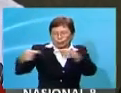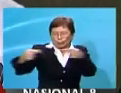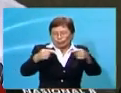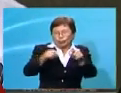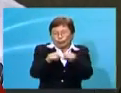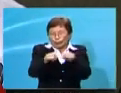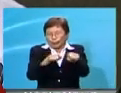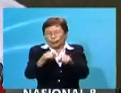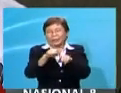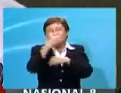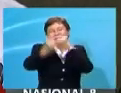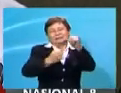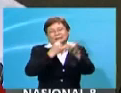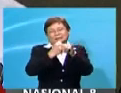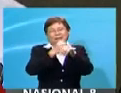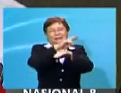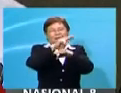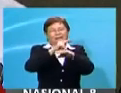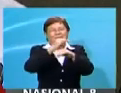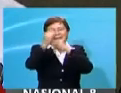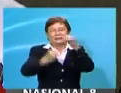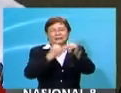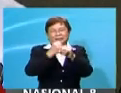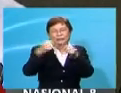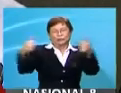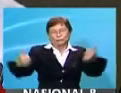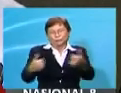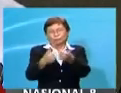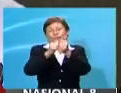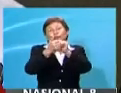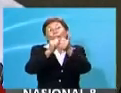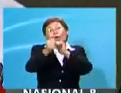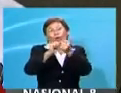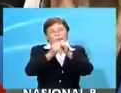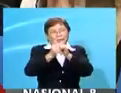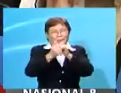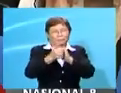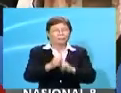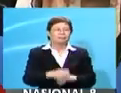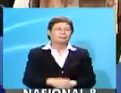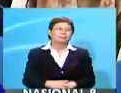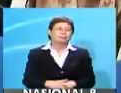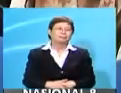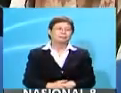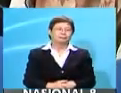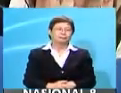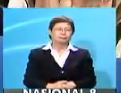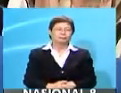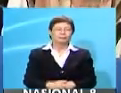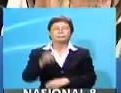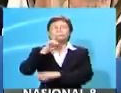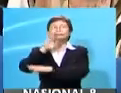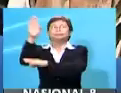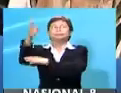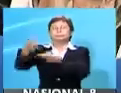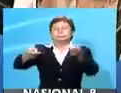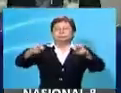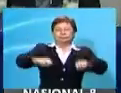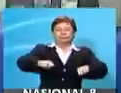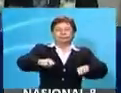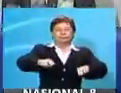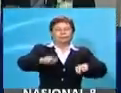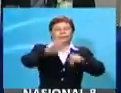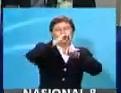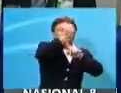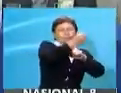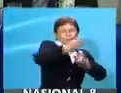Sports so comes later perjanjian diai di antara